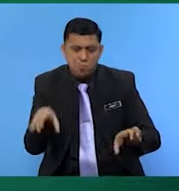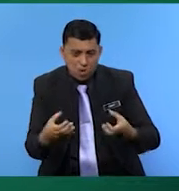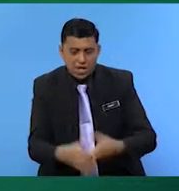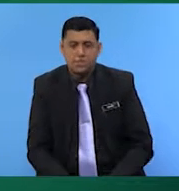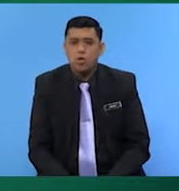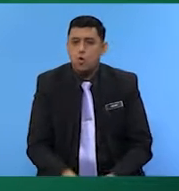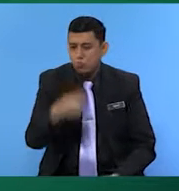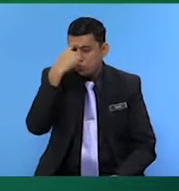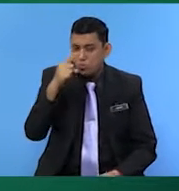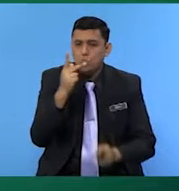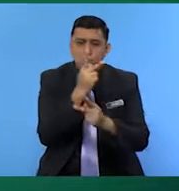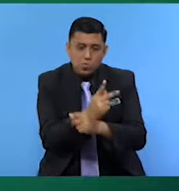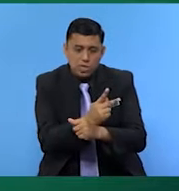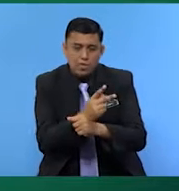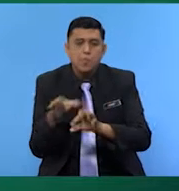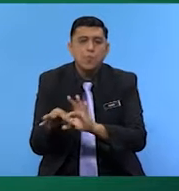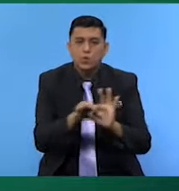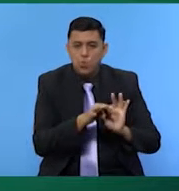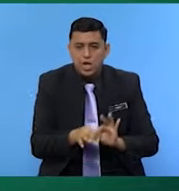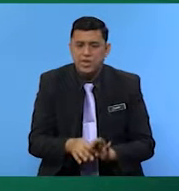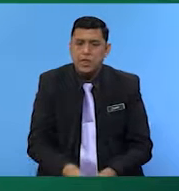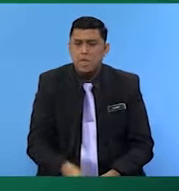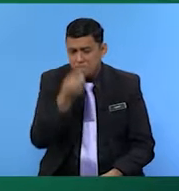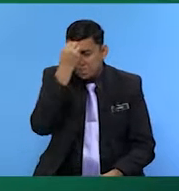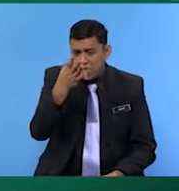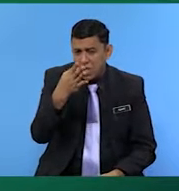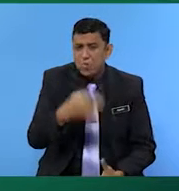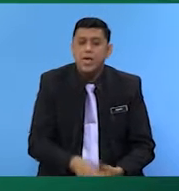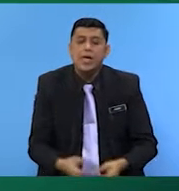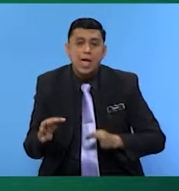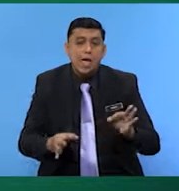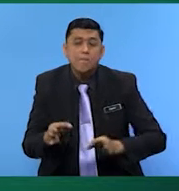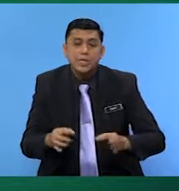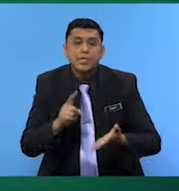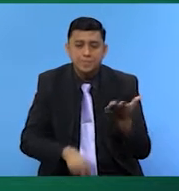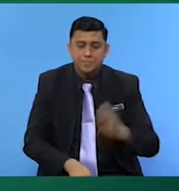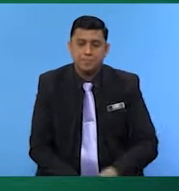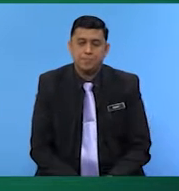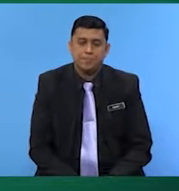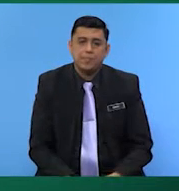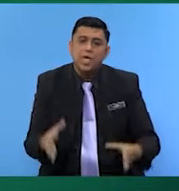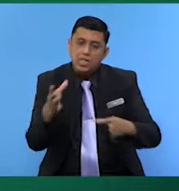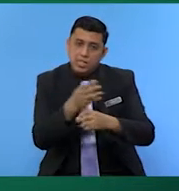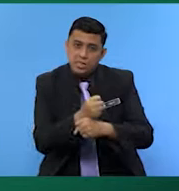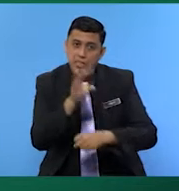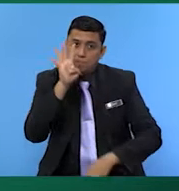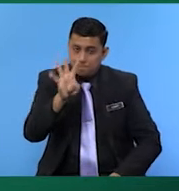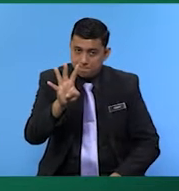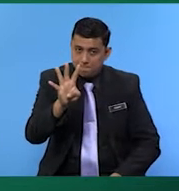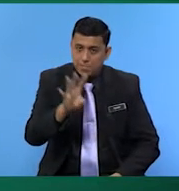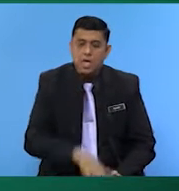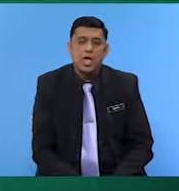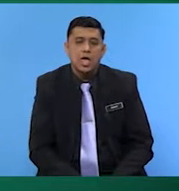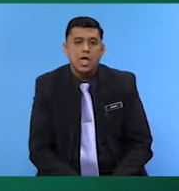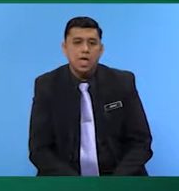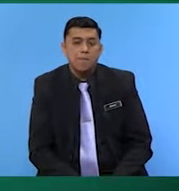mengukuhkan perpaduan. Huraikan. Okey, bagi menganalisis soalan tersebut, terdapat 4 aspek yang perlu